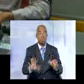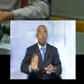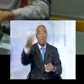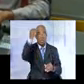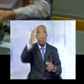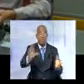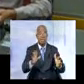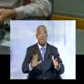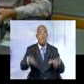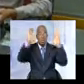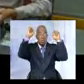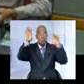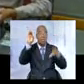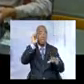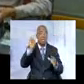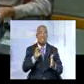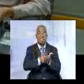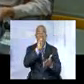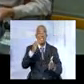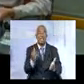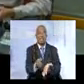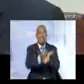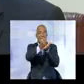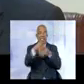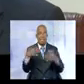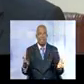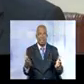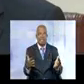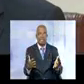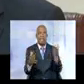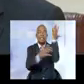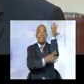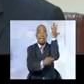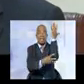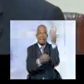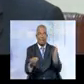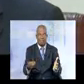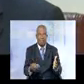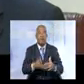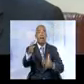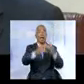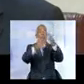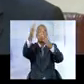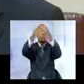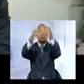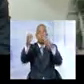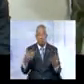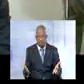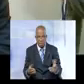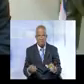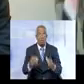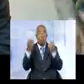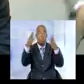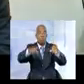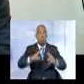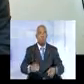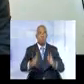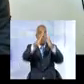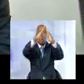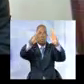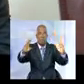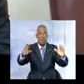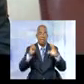sociaux du président Alassane Ouattara. La société ivoirienne de construction et de gestion immobilière veut mettre son expertise à profit et son